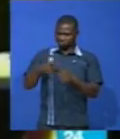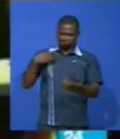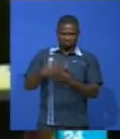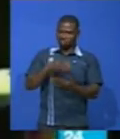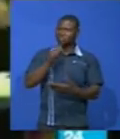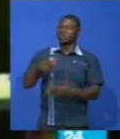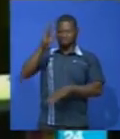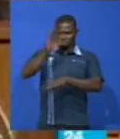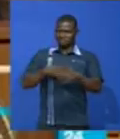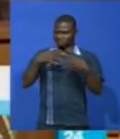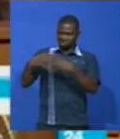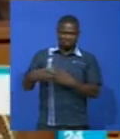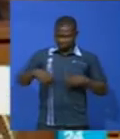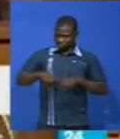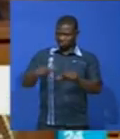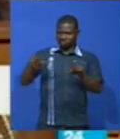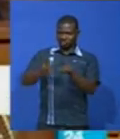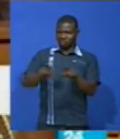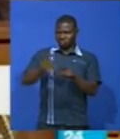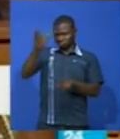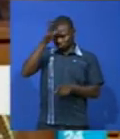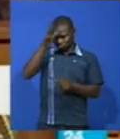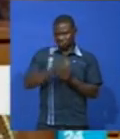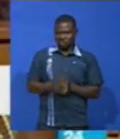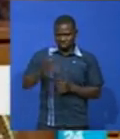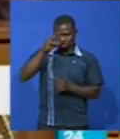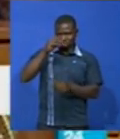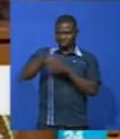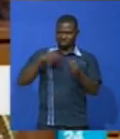père. En 50 ans,